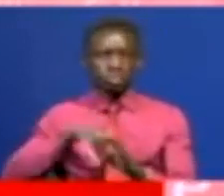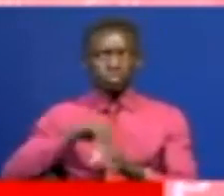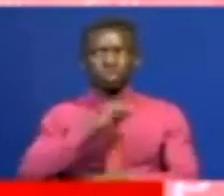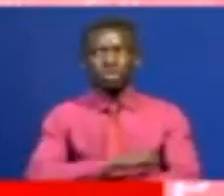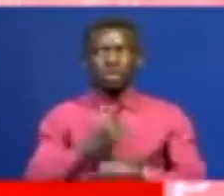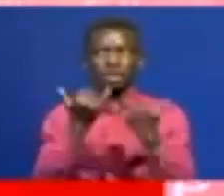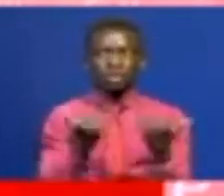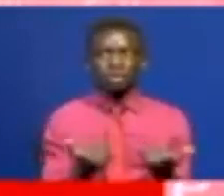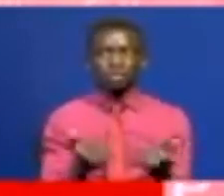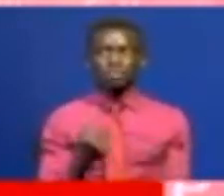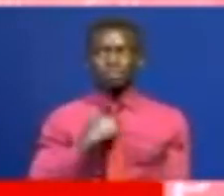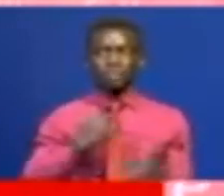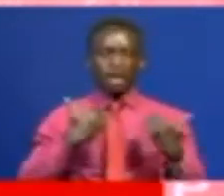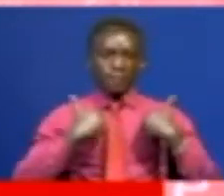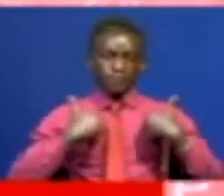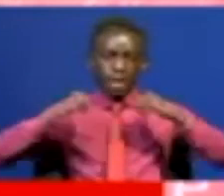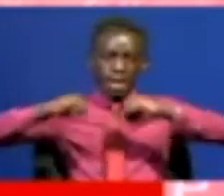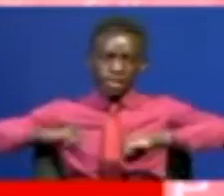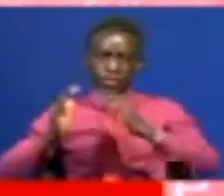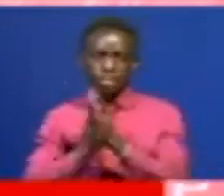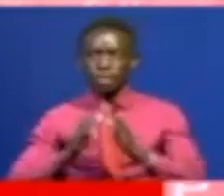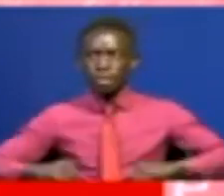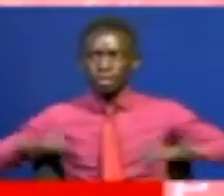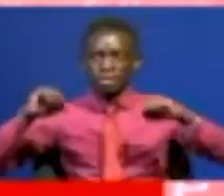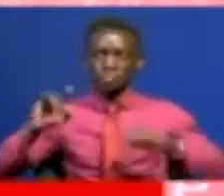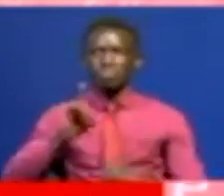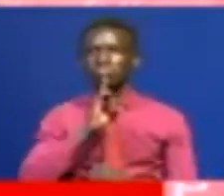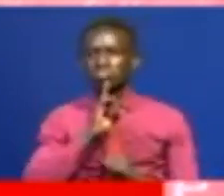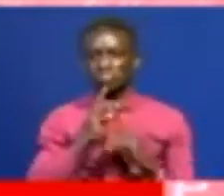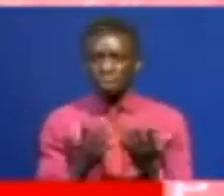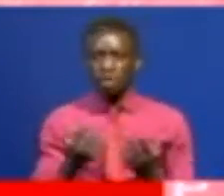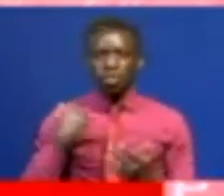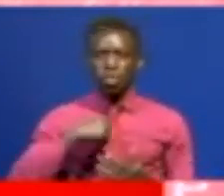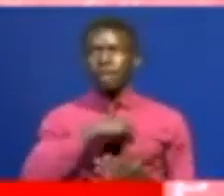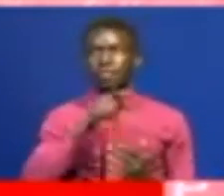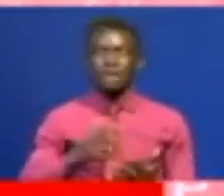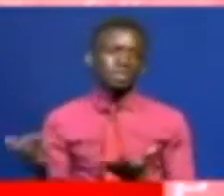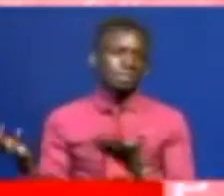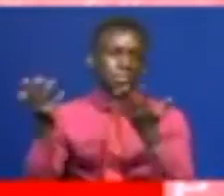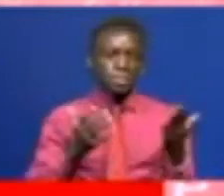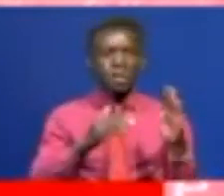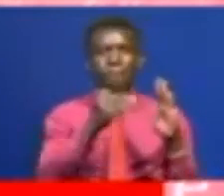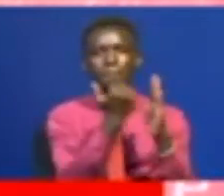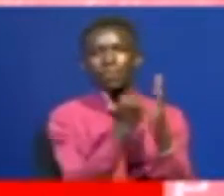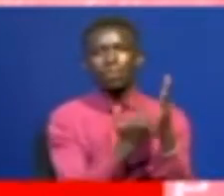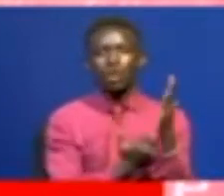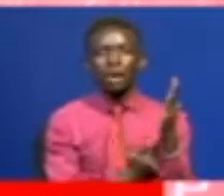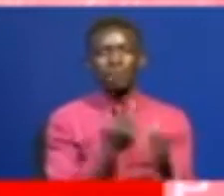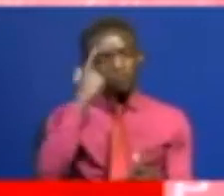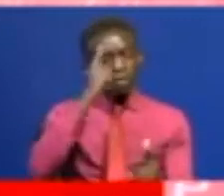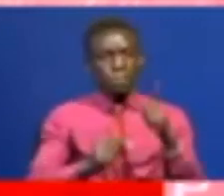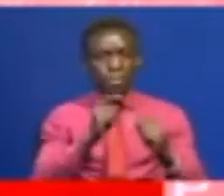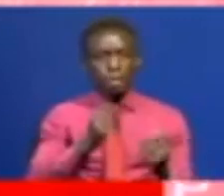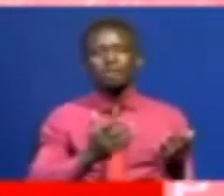Na sasa nimekubaliana na chairman Bwana Maina ambaye alisema tuingize program ya maziwa katika hiyo mpango ya school feeding. I